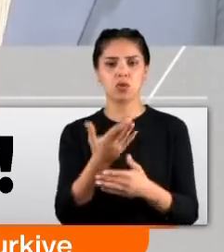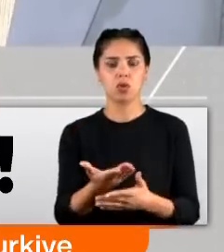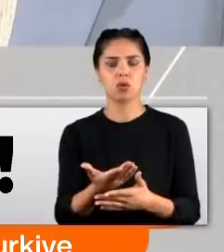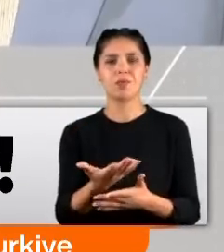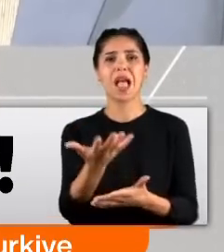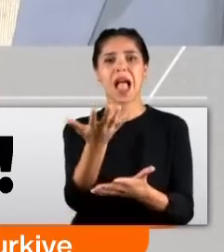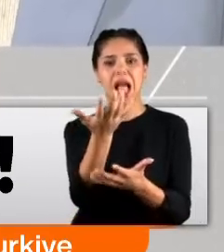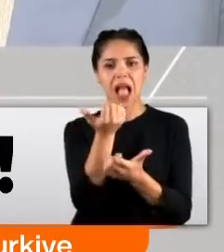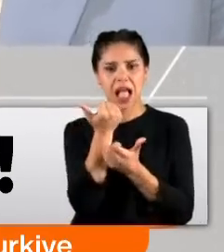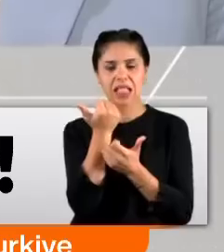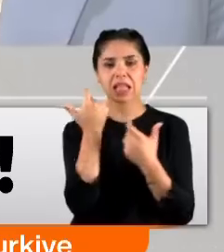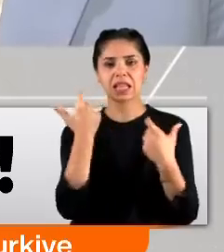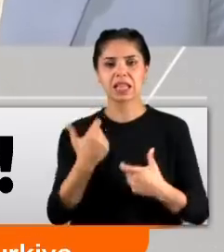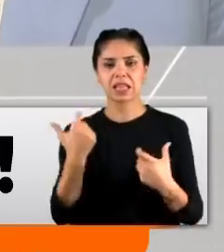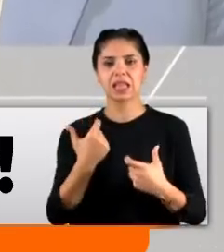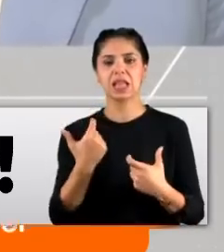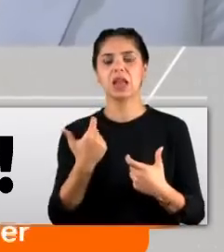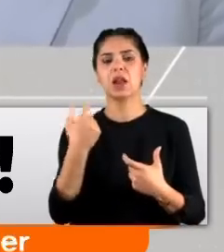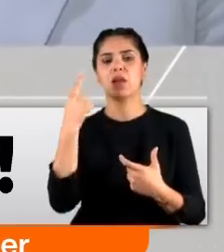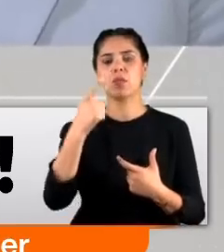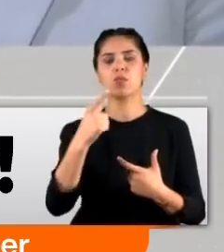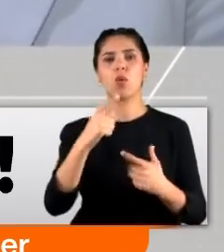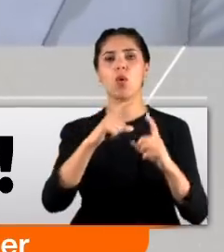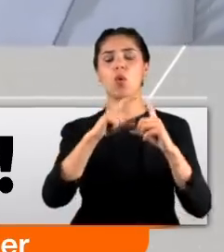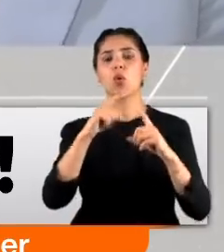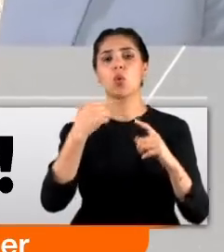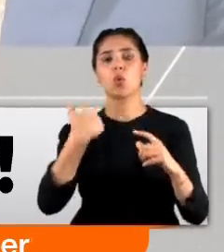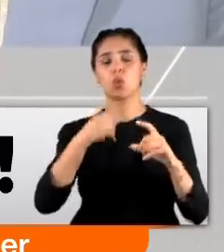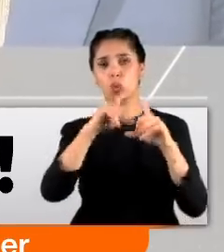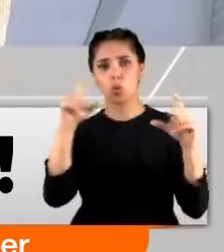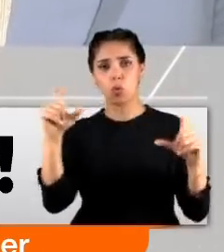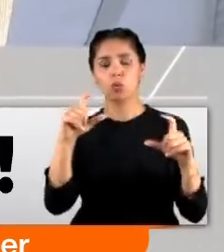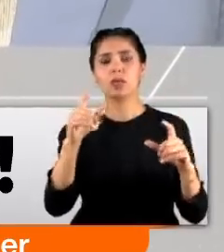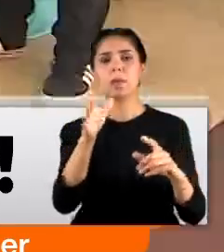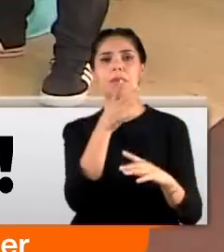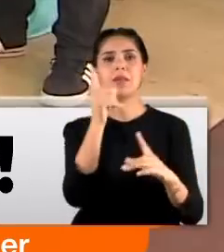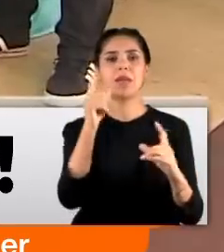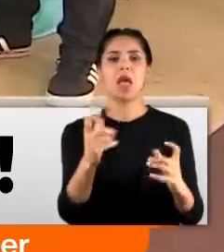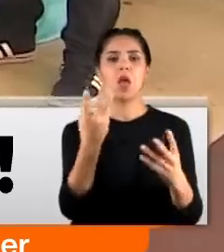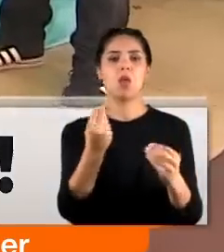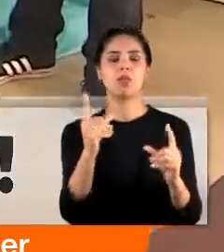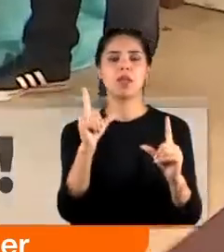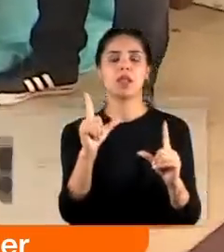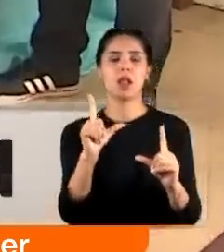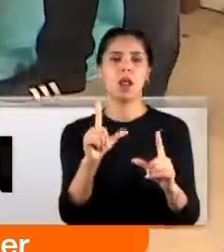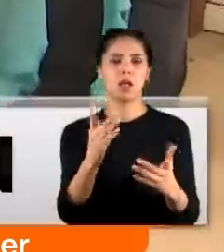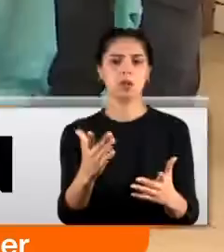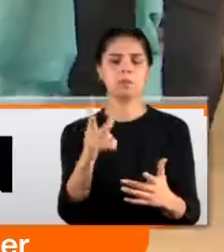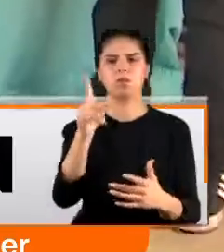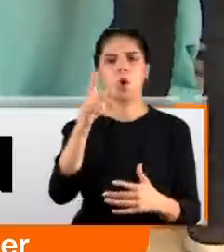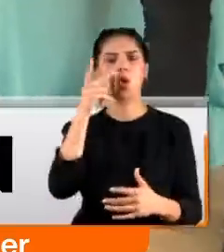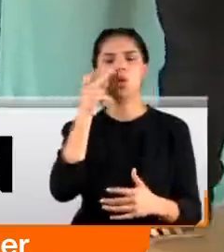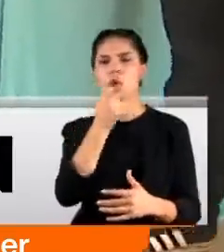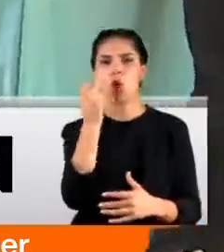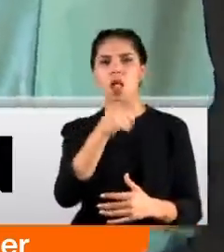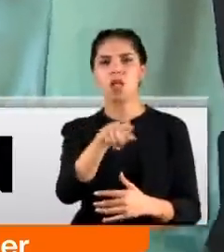Satın aldıkları yerin kurumsal ve gerçekten bilinen bir yer olması önemli. O sahtekarlar o kadar